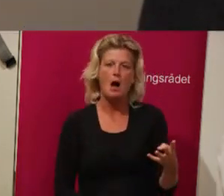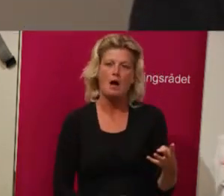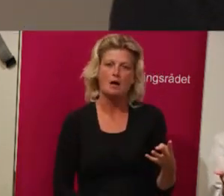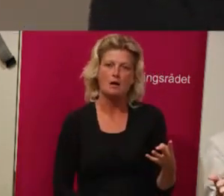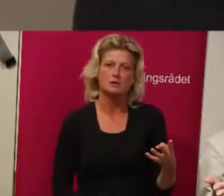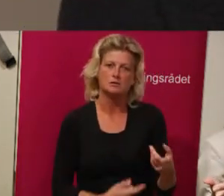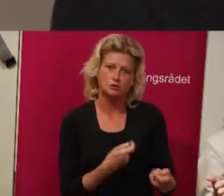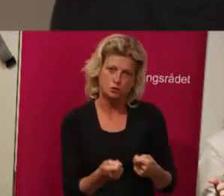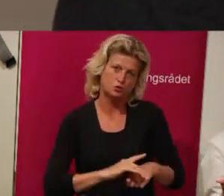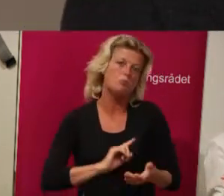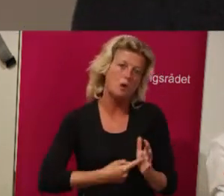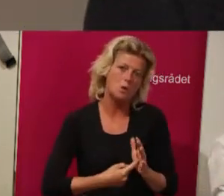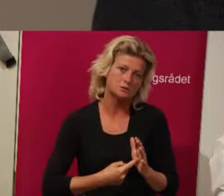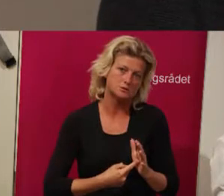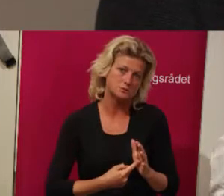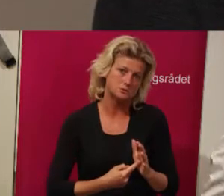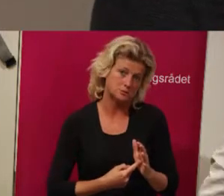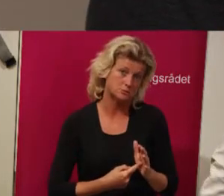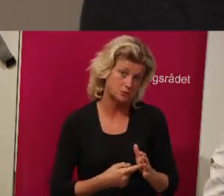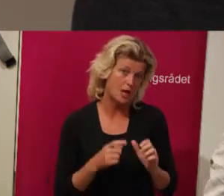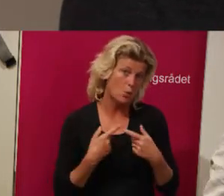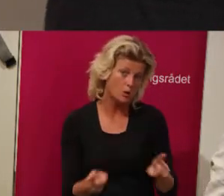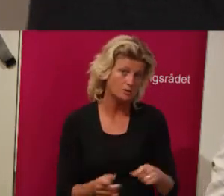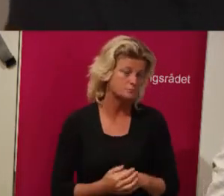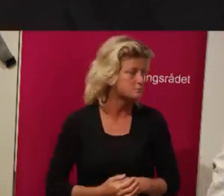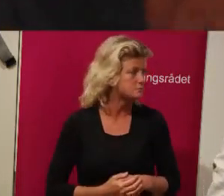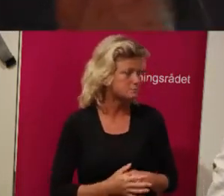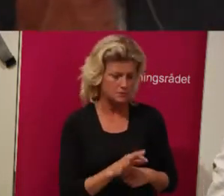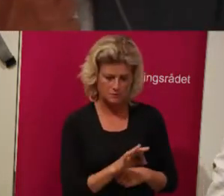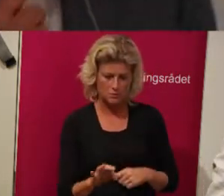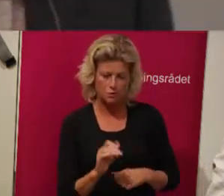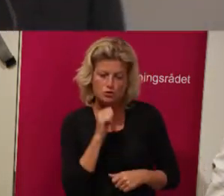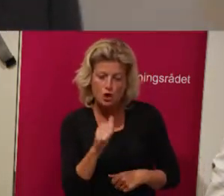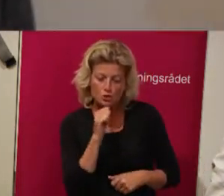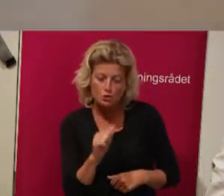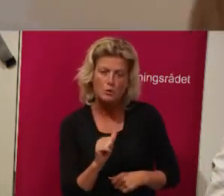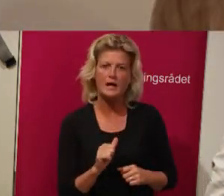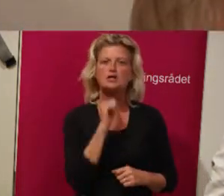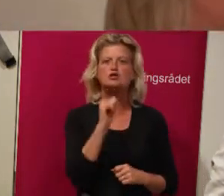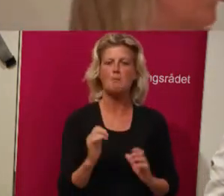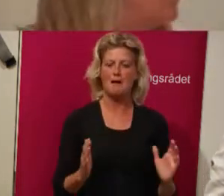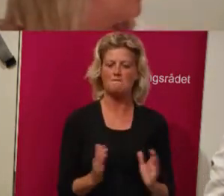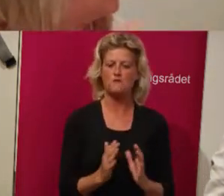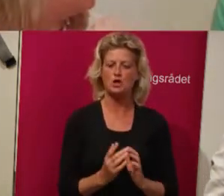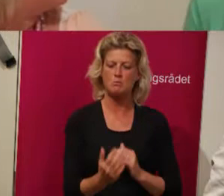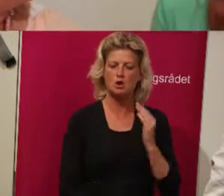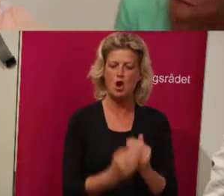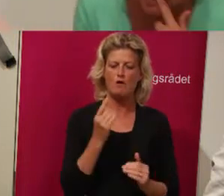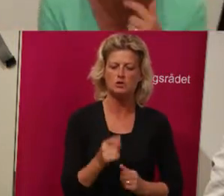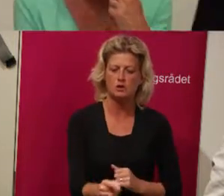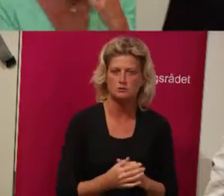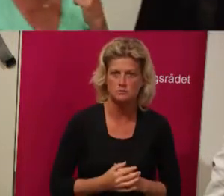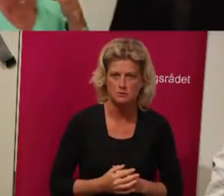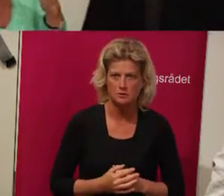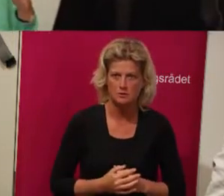Så det är ju en kraftigt ökad styrning. Hur gör man i Jönköping? Nej, det är volym fortfarande. För jag känner att, kan det inte